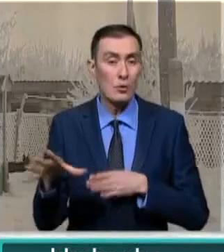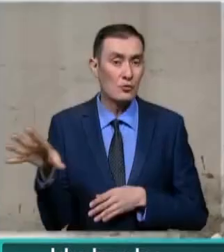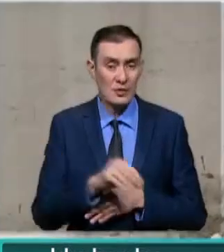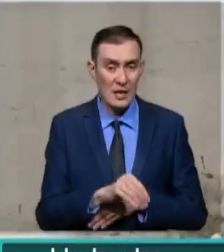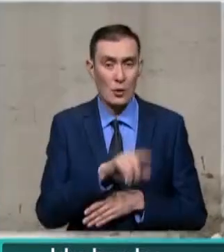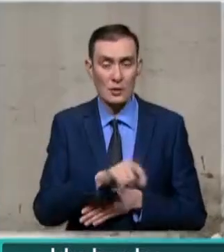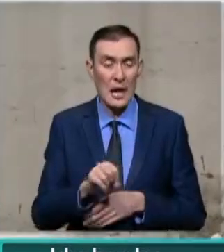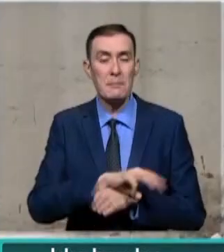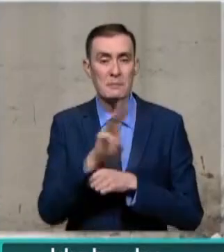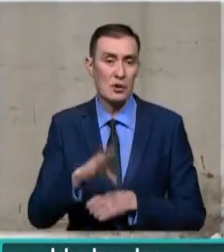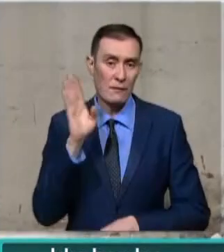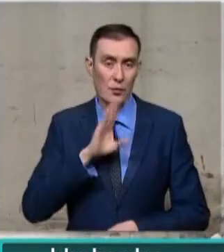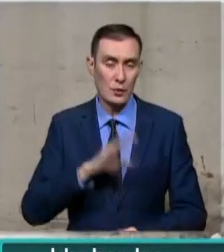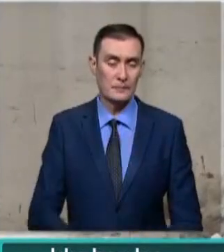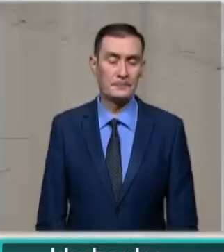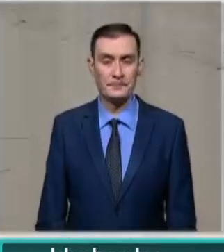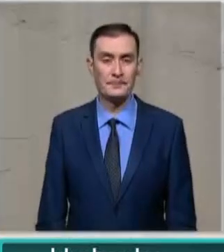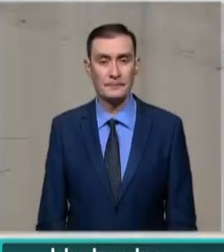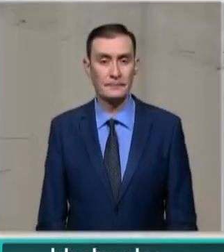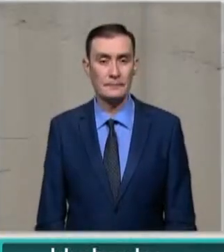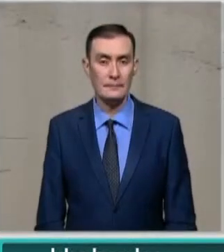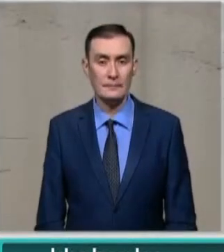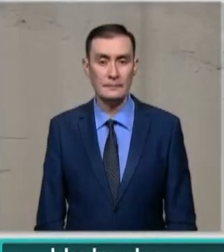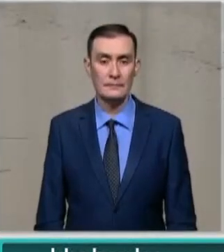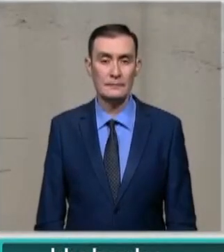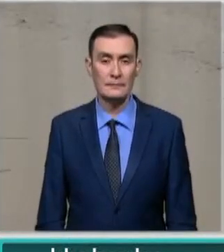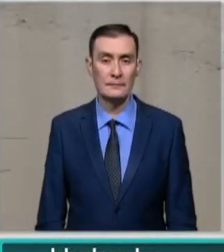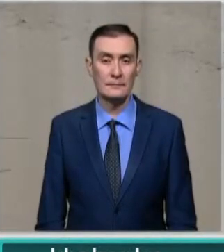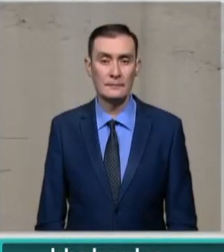обеспечат качественным водоснабжением. Артем Грапов, Сергей Трахтенберг, Костанайская область. Итоги дня.